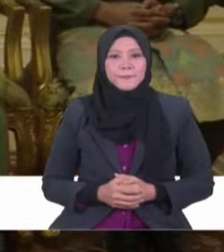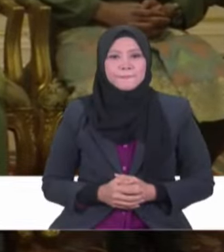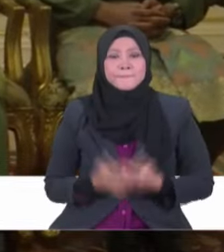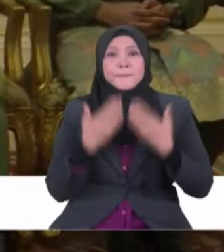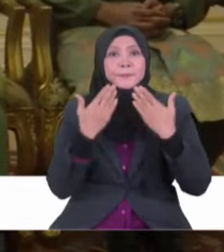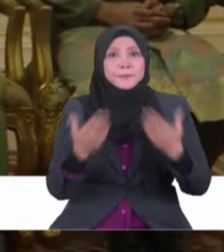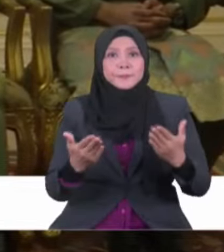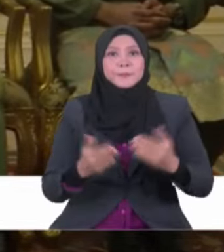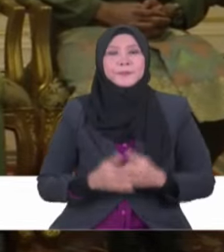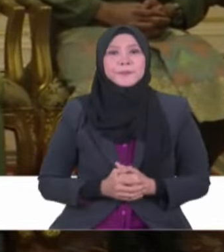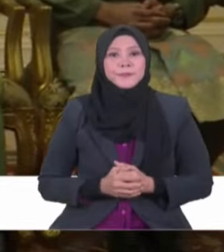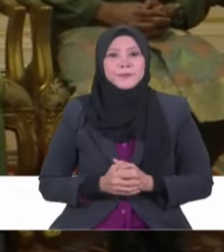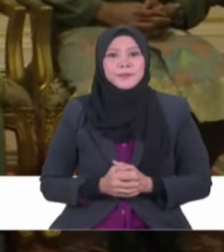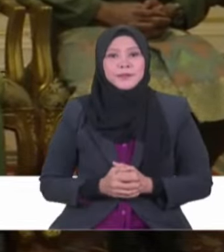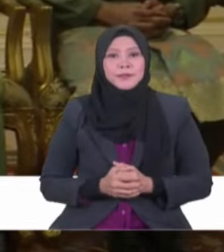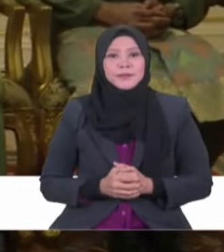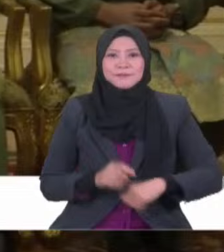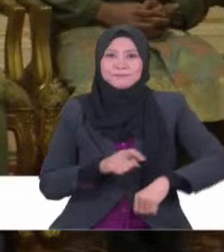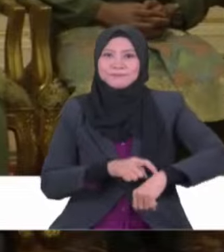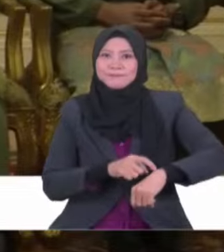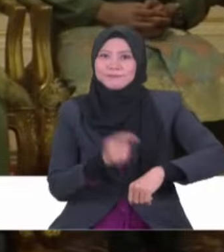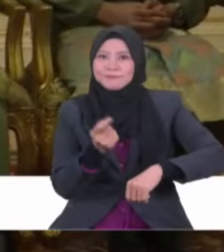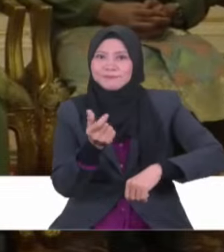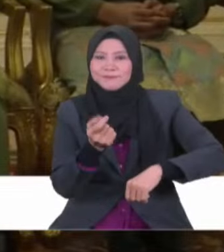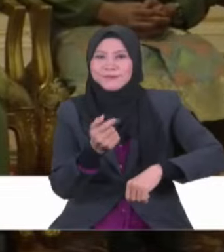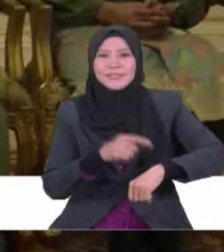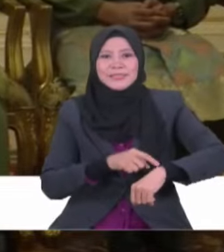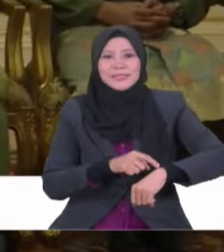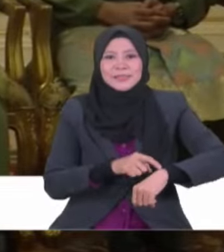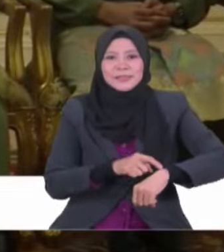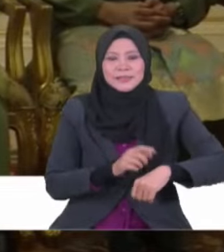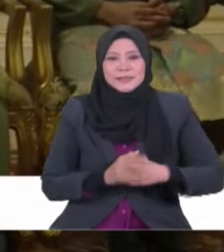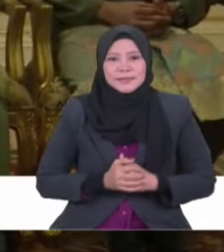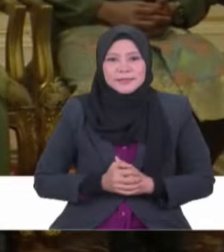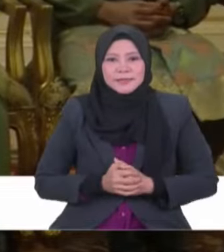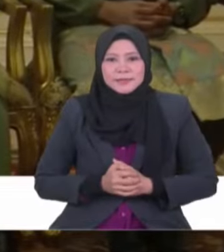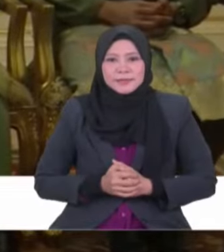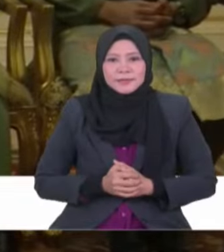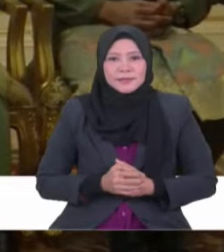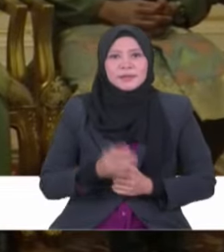Okay. Terima kasih. Kalau dah sikit lagi pasal Jumaat.